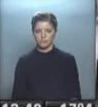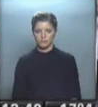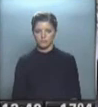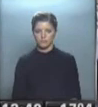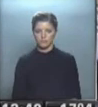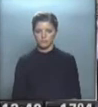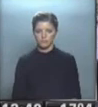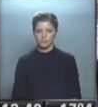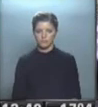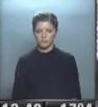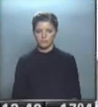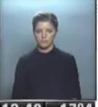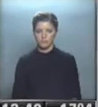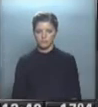كذا